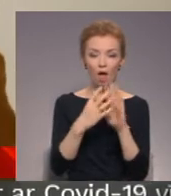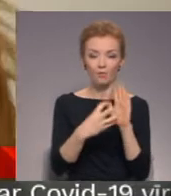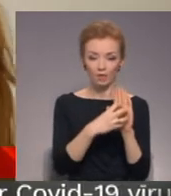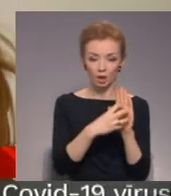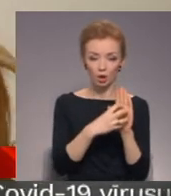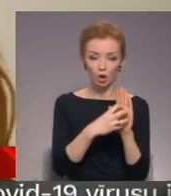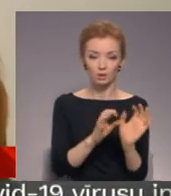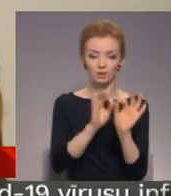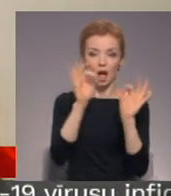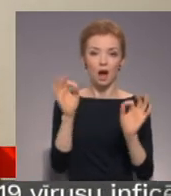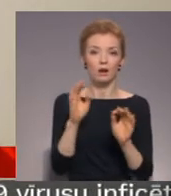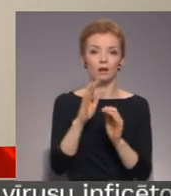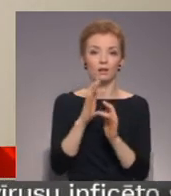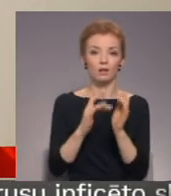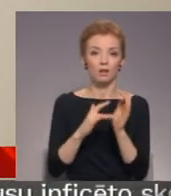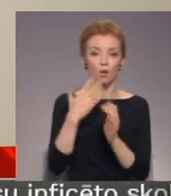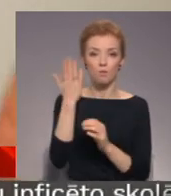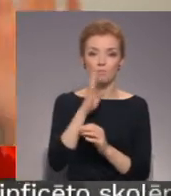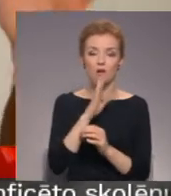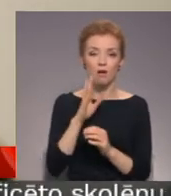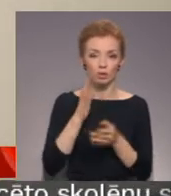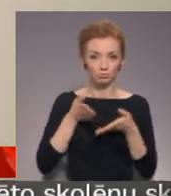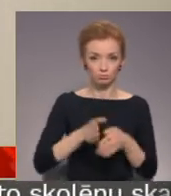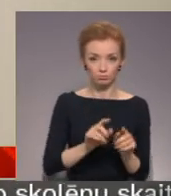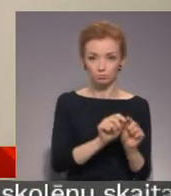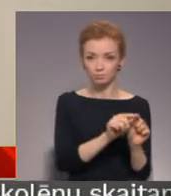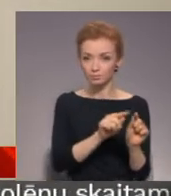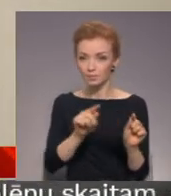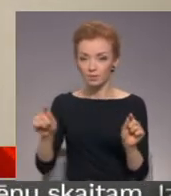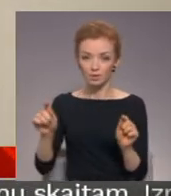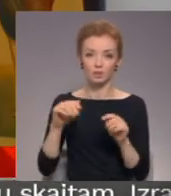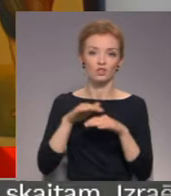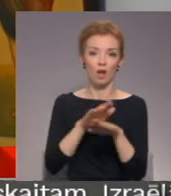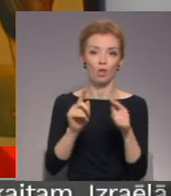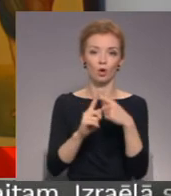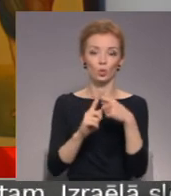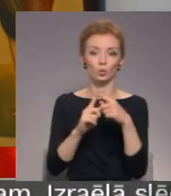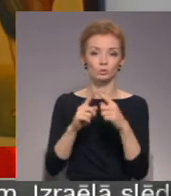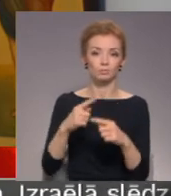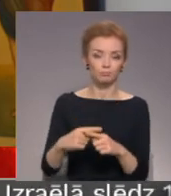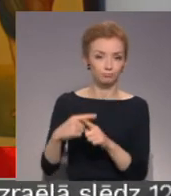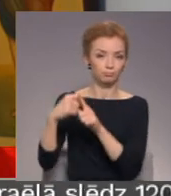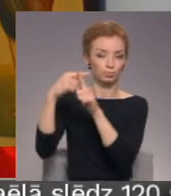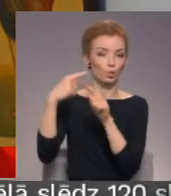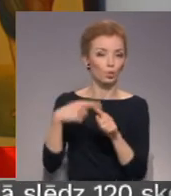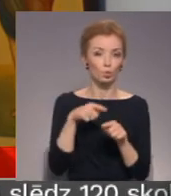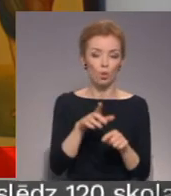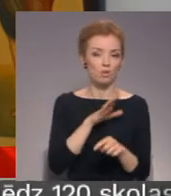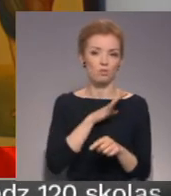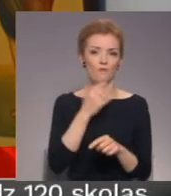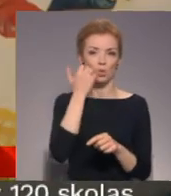no dievmātes piedzimšanas līdz svētā krusta pacelšanai. To patiesībā pat nevar īsti saukt